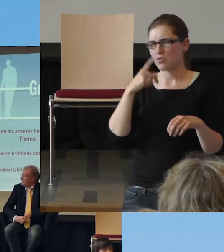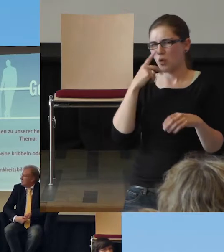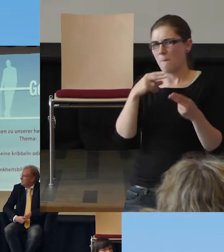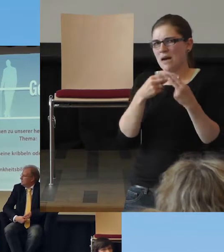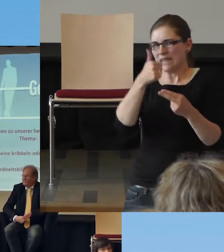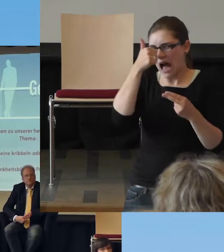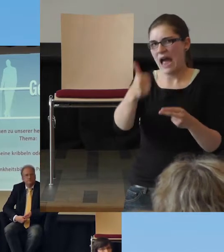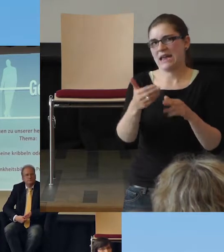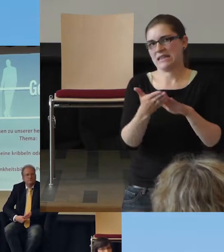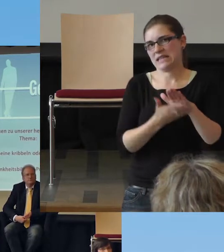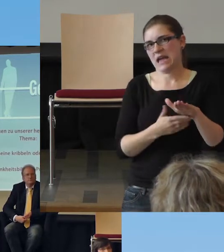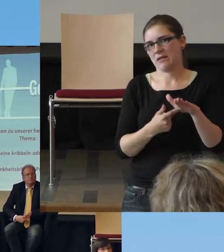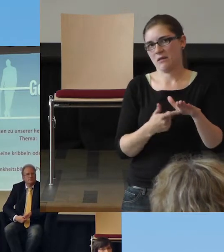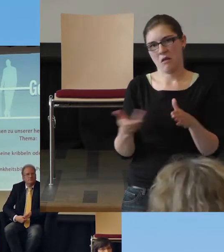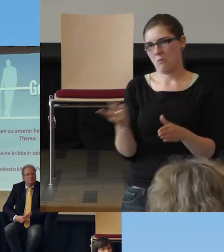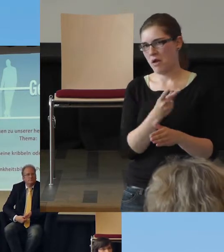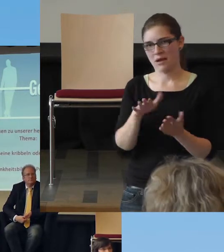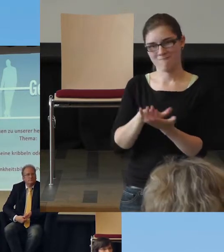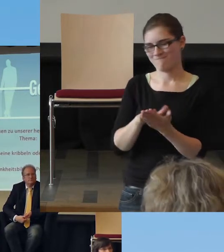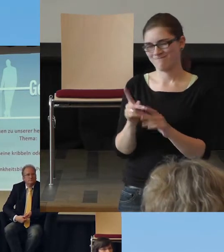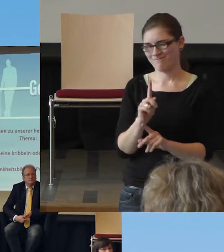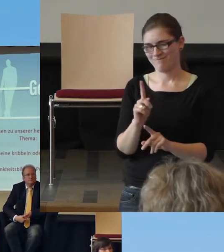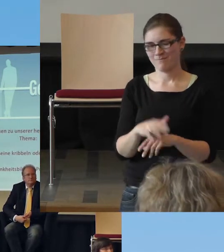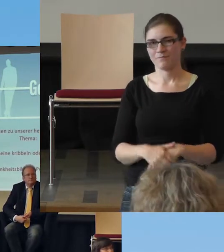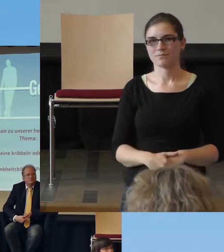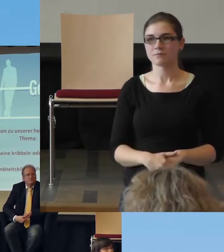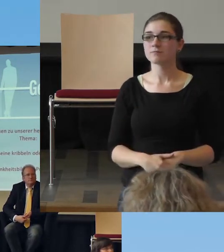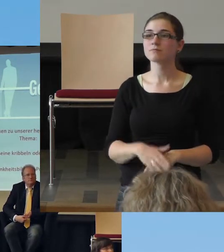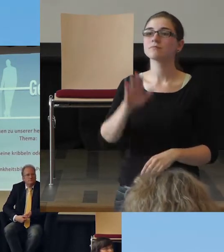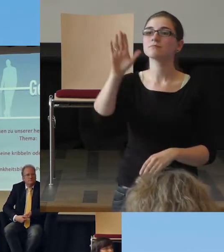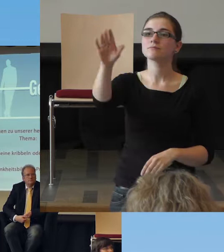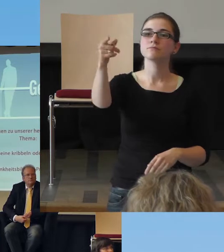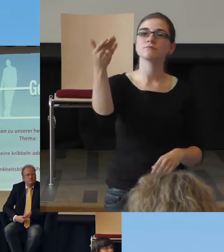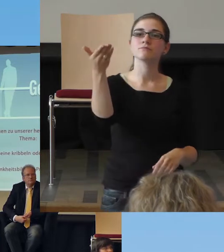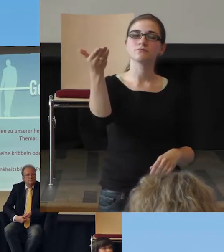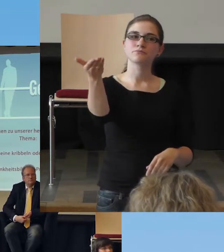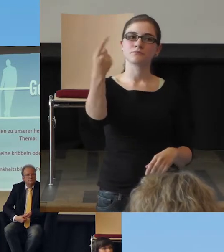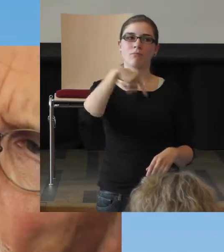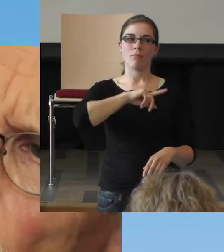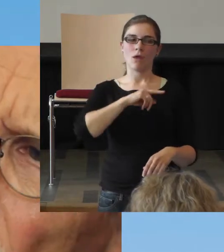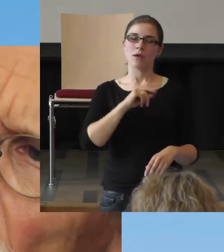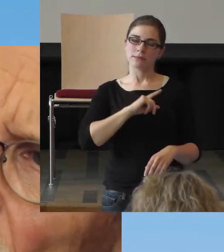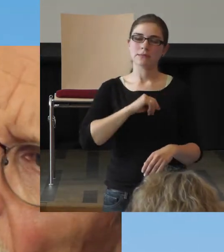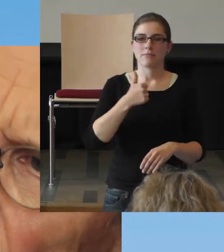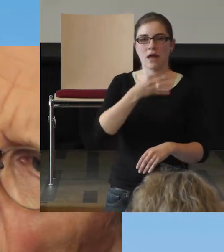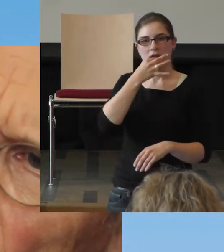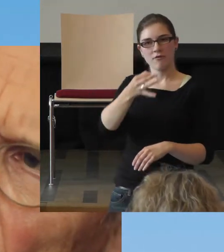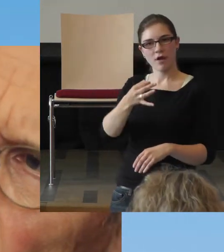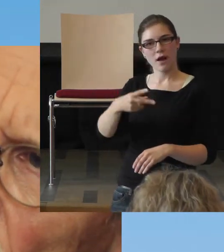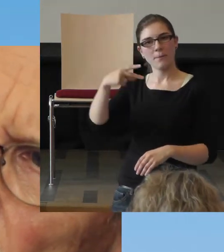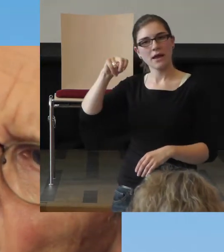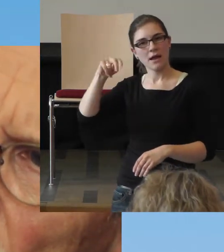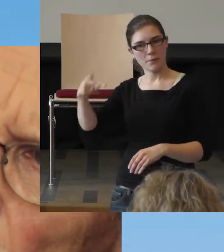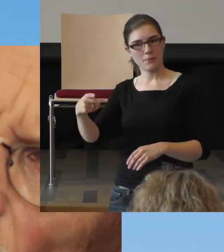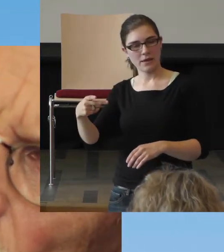So, jetzt hier. Ja, mein Name ist Kulpe, ich habe eine Frage zu Polyneuropathien, die durch